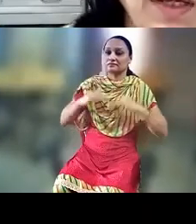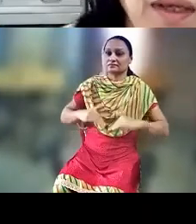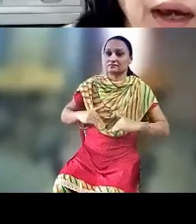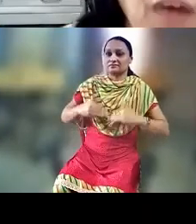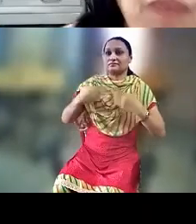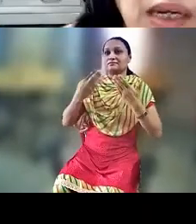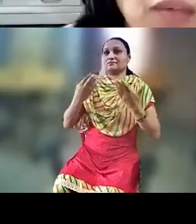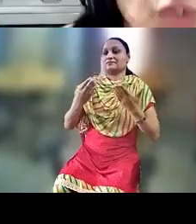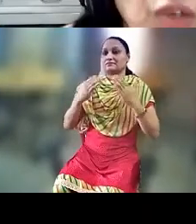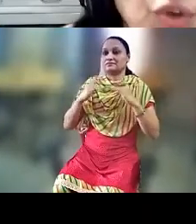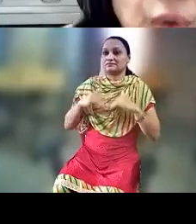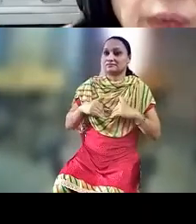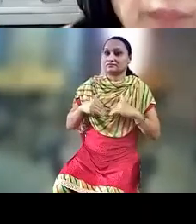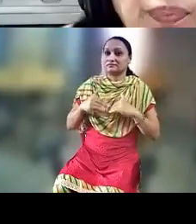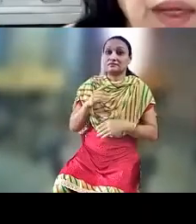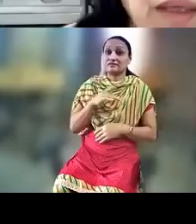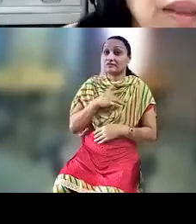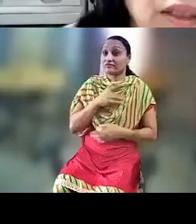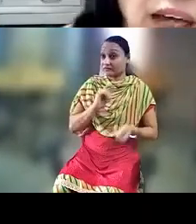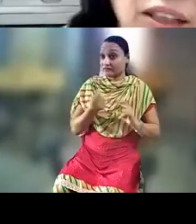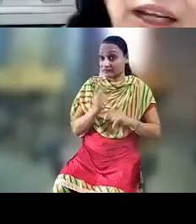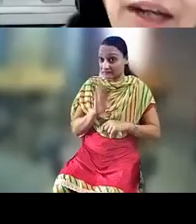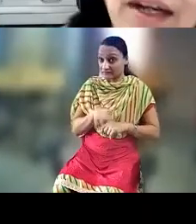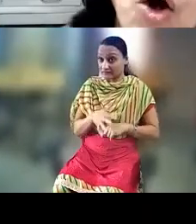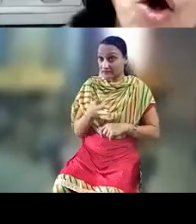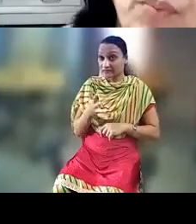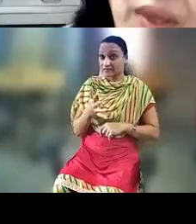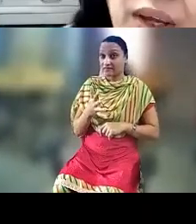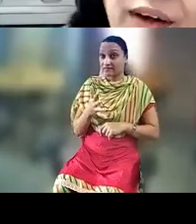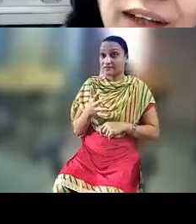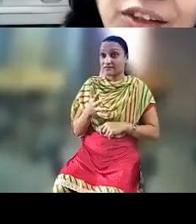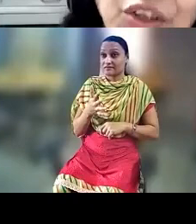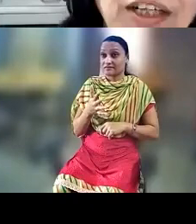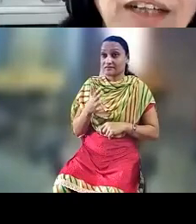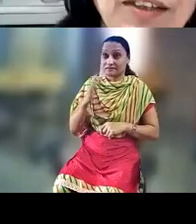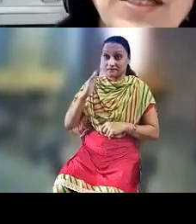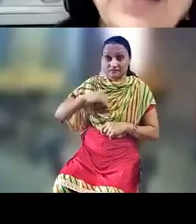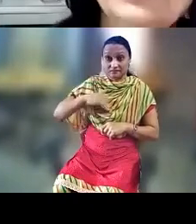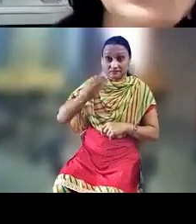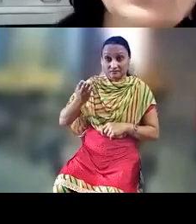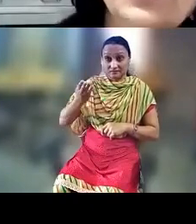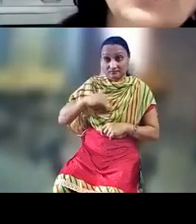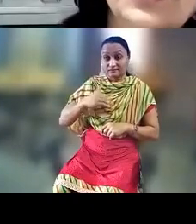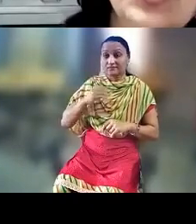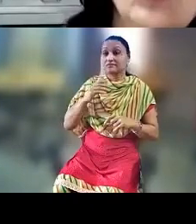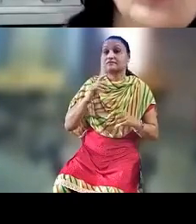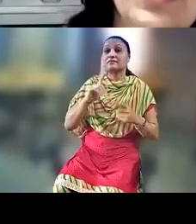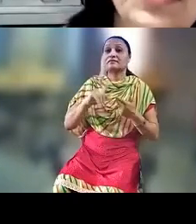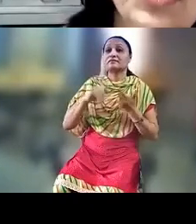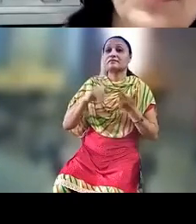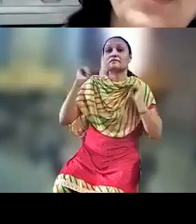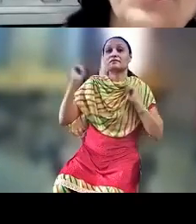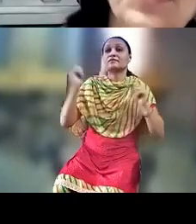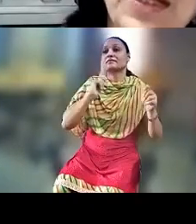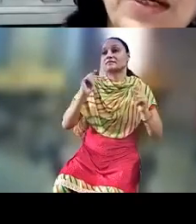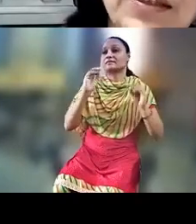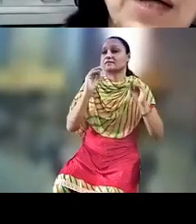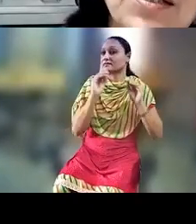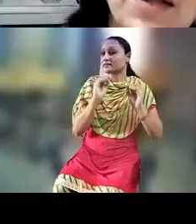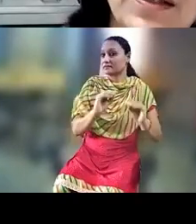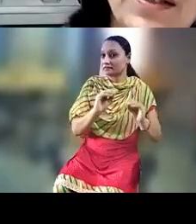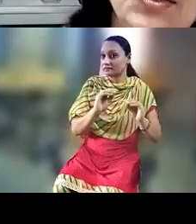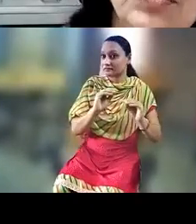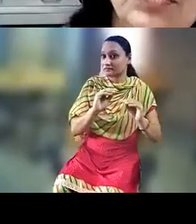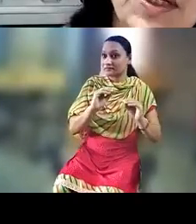है कि क्या फीलिंग्स चेंज हुई। सांस लेना और ब्रीदिंग रिलैक्सेशन एक्सरसाइज होती है जबकि हम गहरी